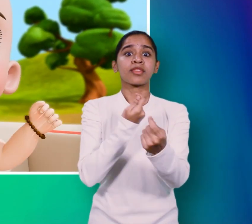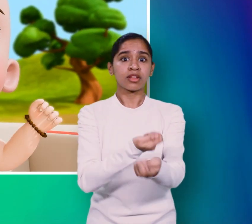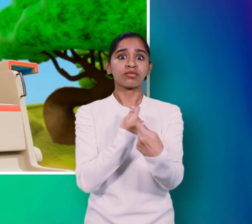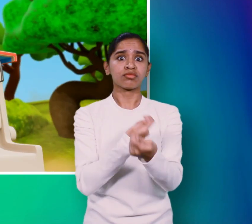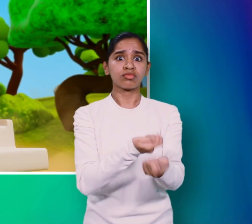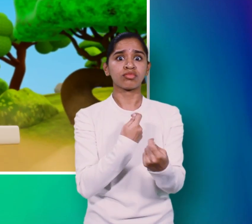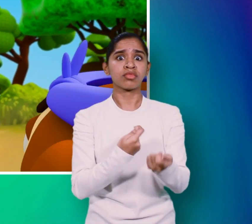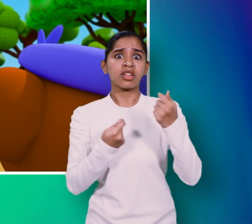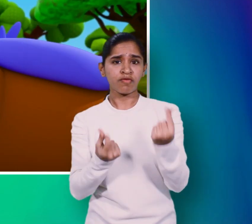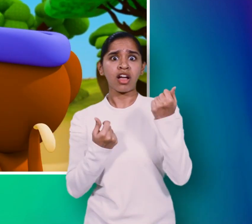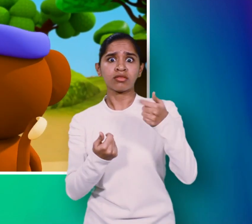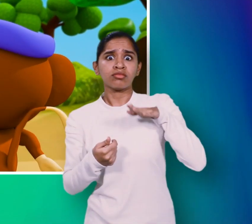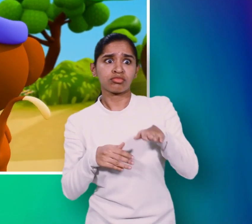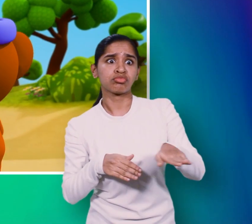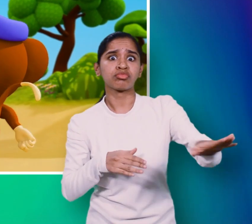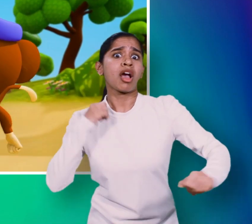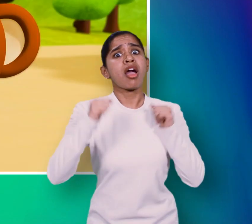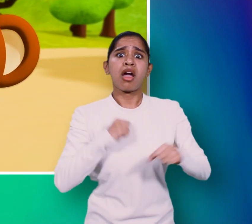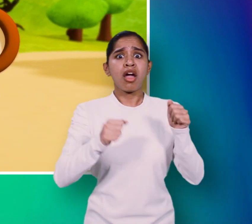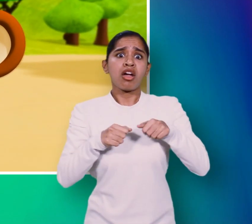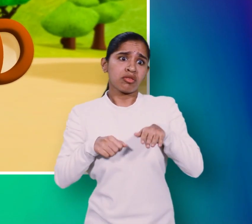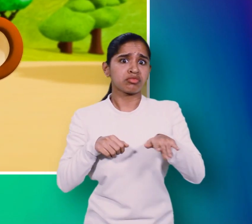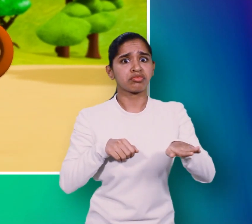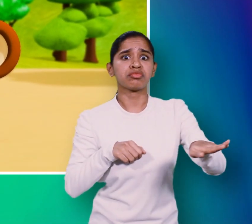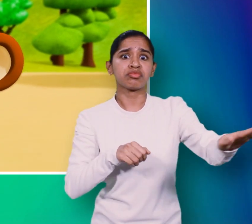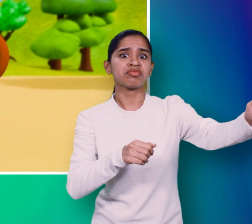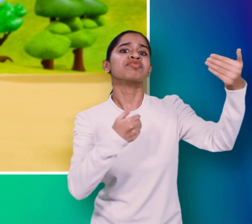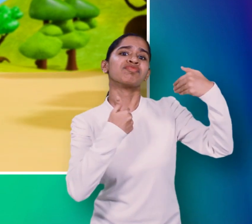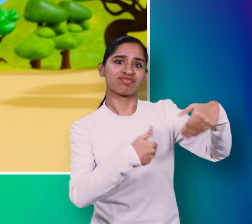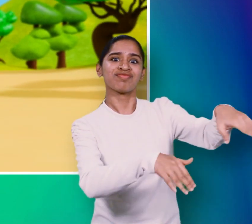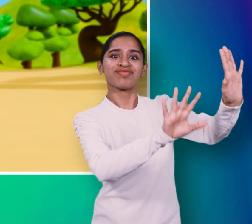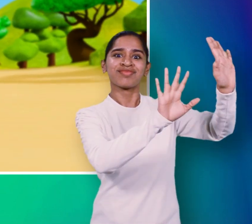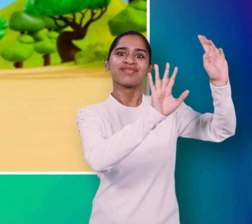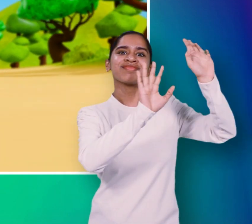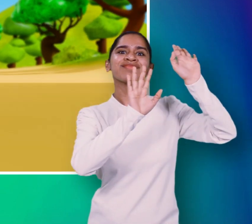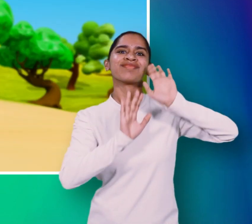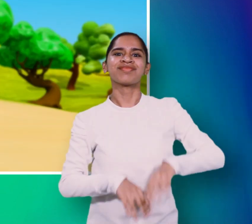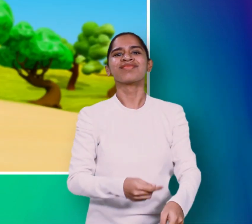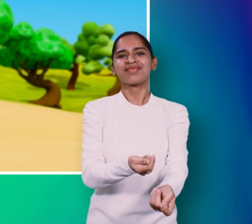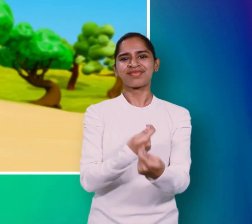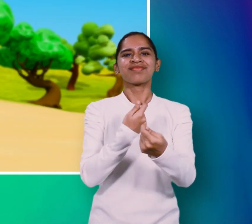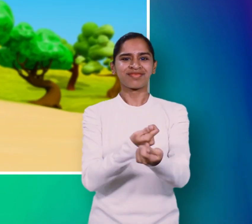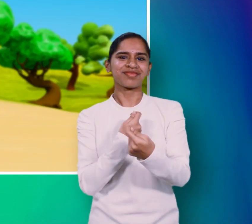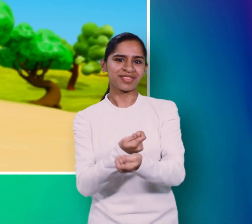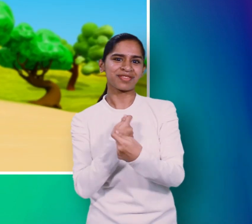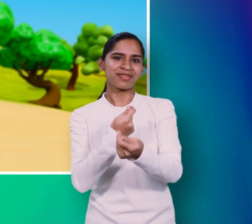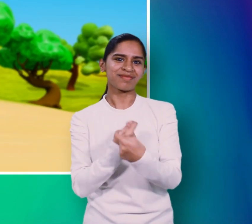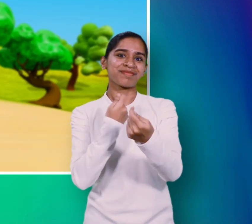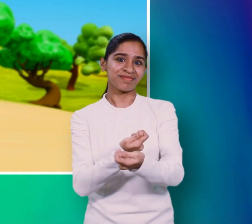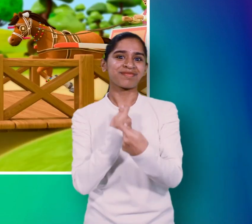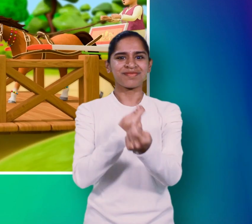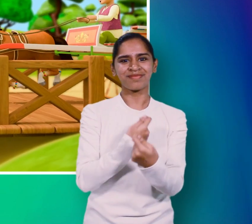घोड़ा सरपट भागा जाए, जिसको कोई पकड़ न पाए, सबसे आगे अपना घोड़ा नाचे रम पम